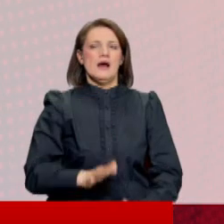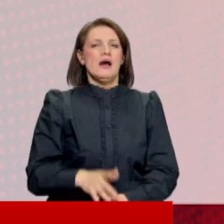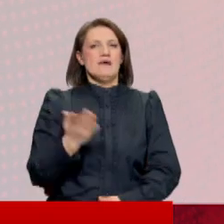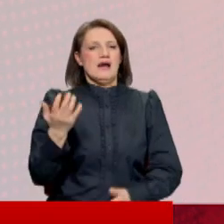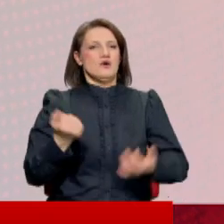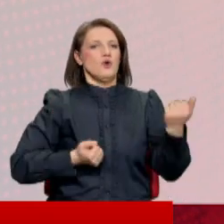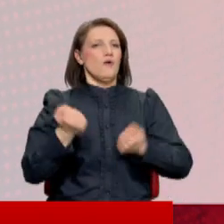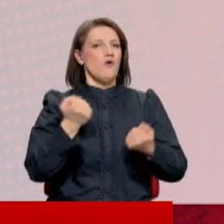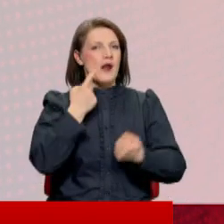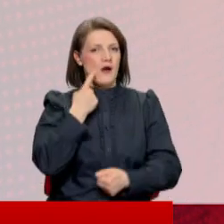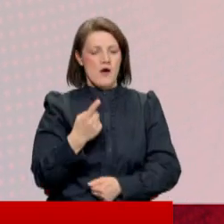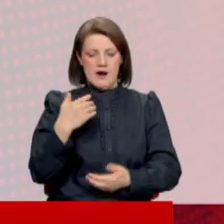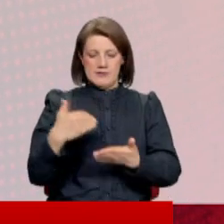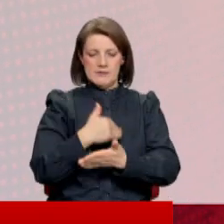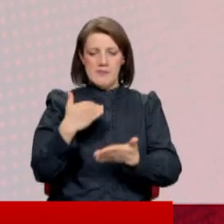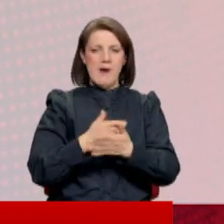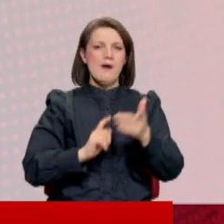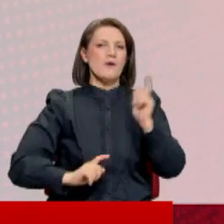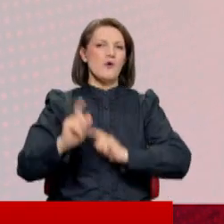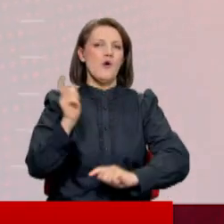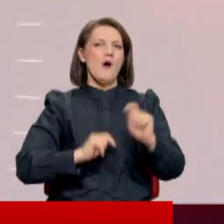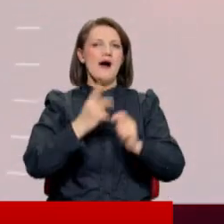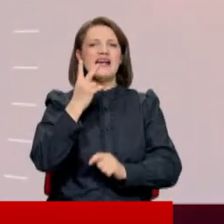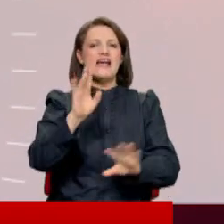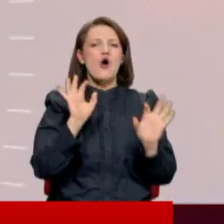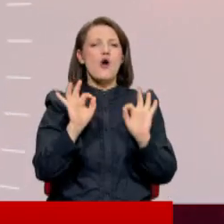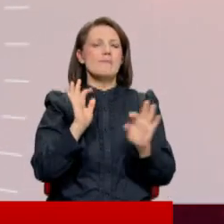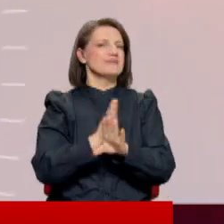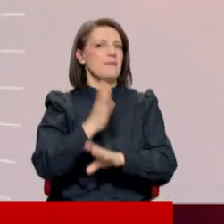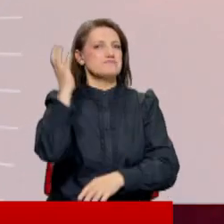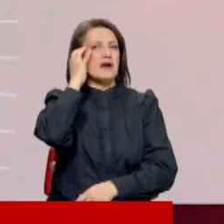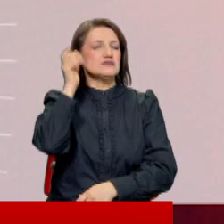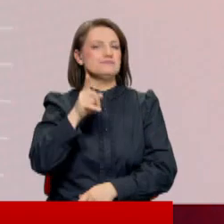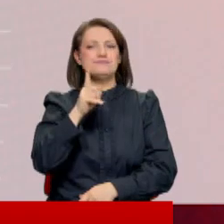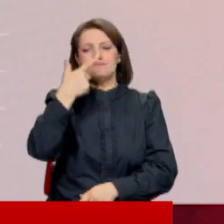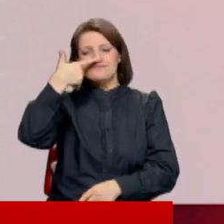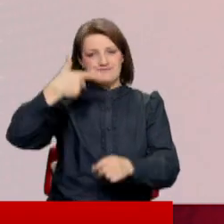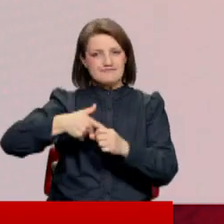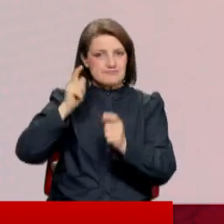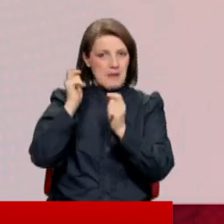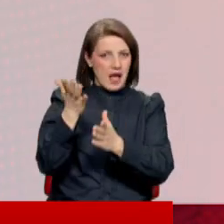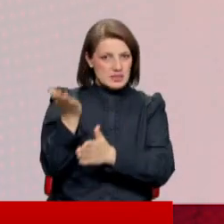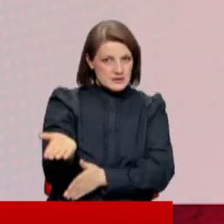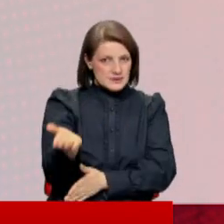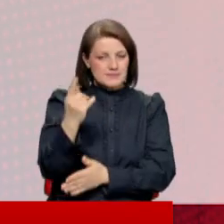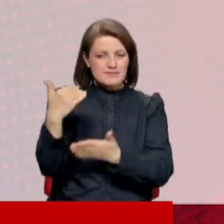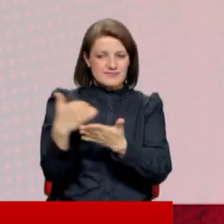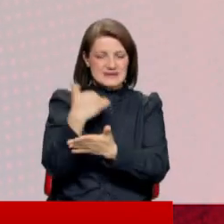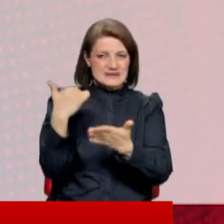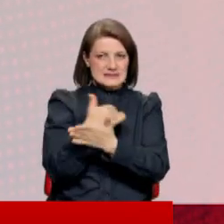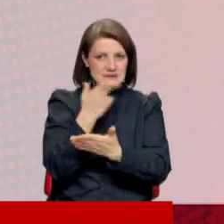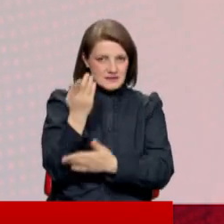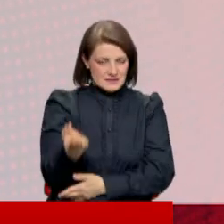ve sürücülere göre kartı kullanmalarının iki önemli nedeni var bir akaryakıt pahalı olduğu için bu kadar